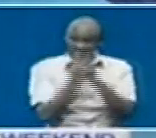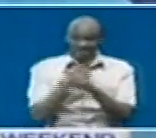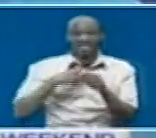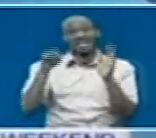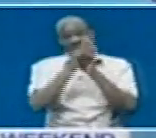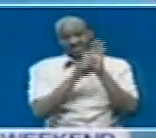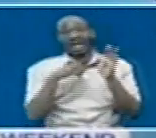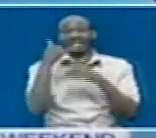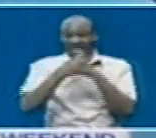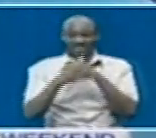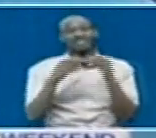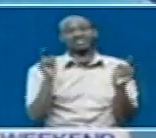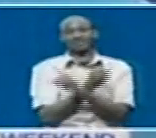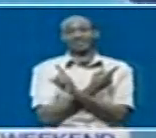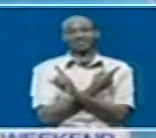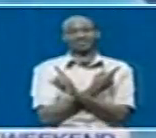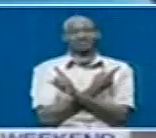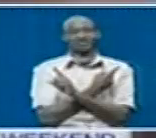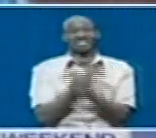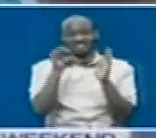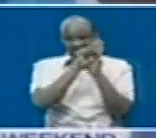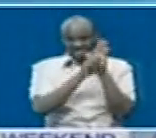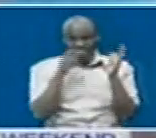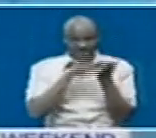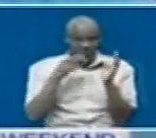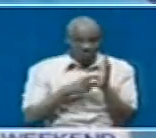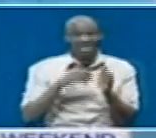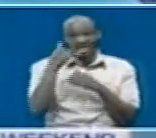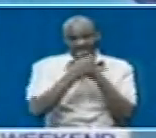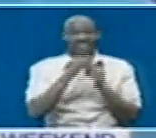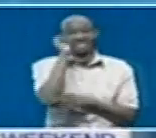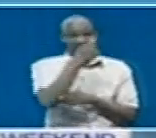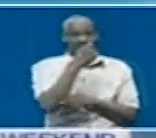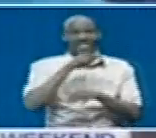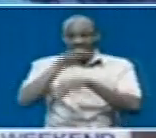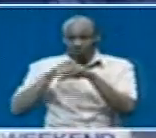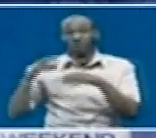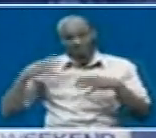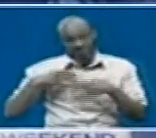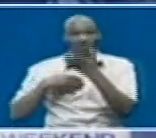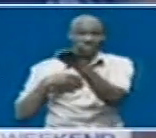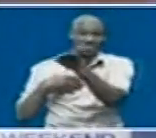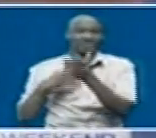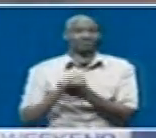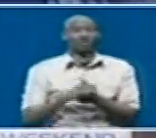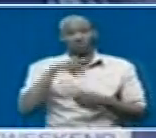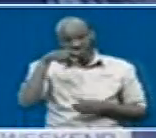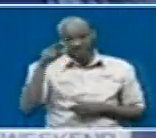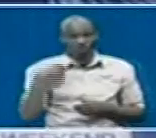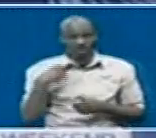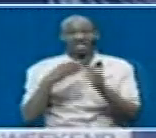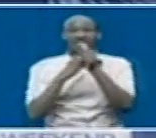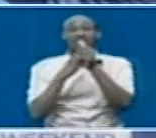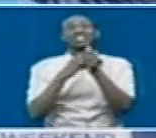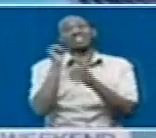state na nation. State ni ile kinchi inaitwa Kenya. Nation ni wale watu waliomo Kenya. Wewe huongozi taifa